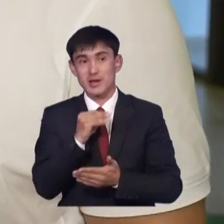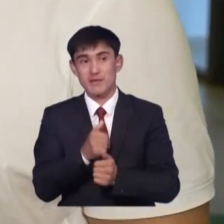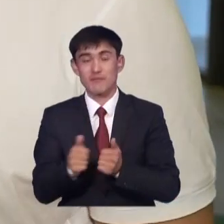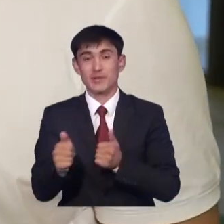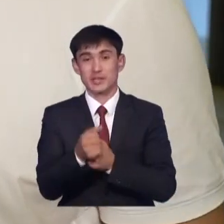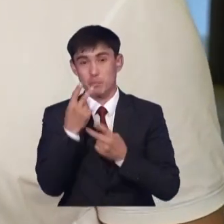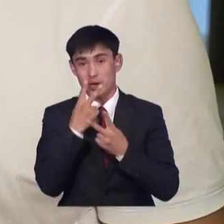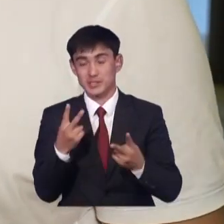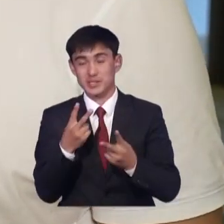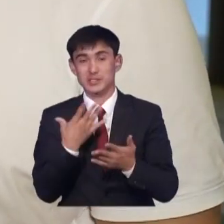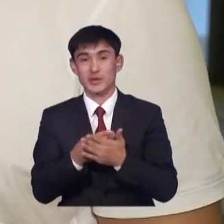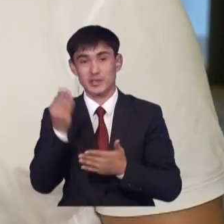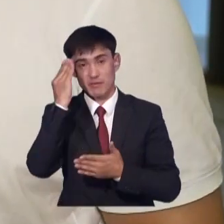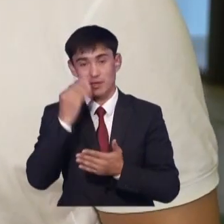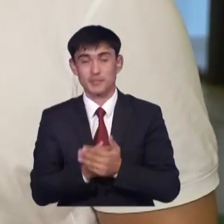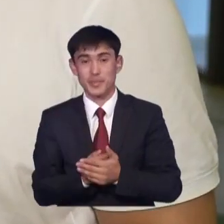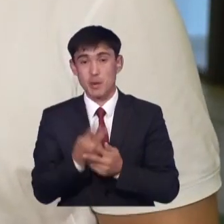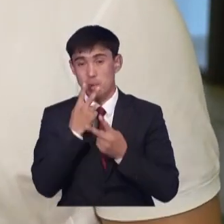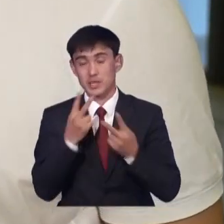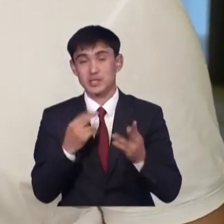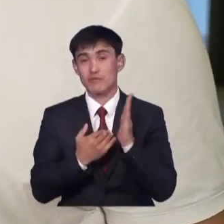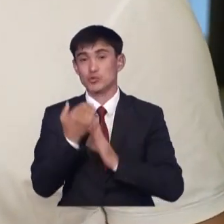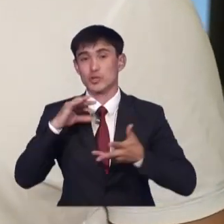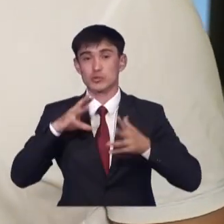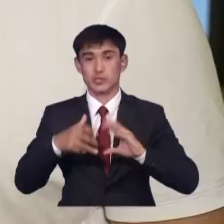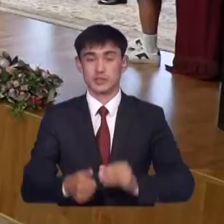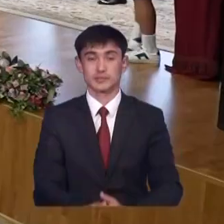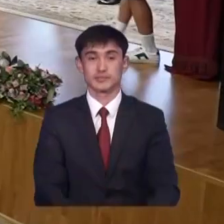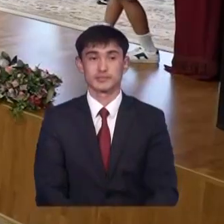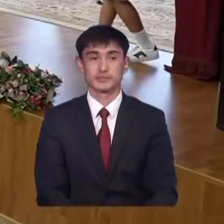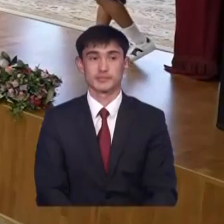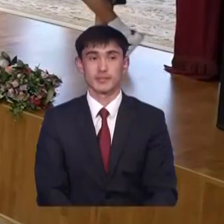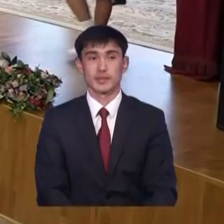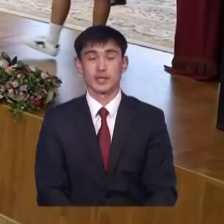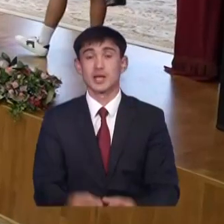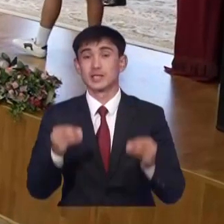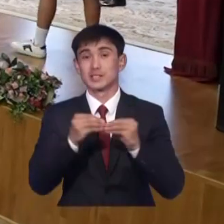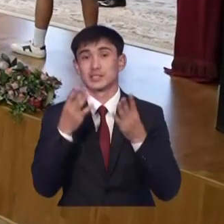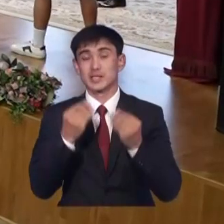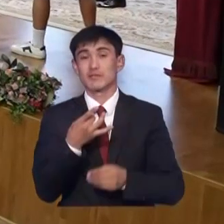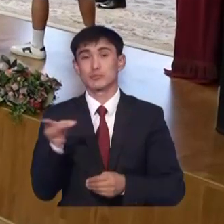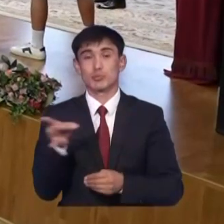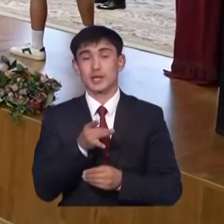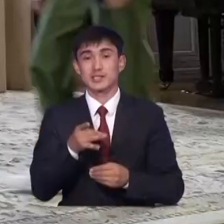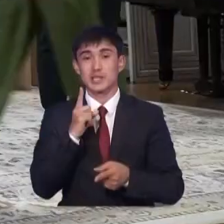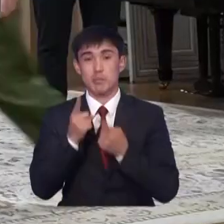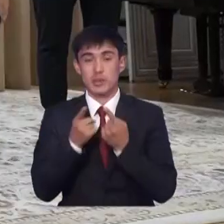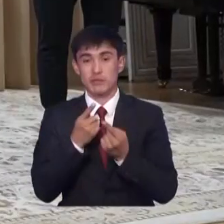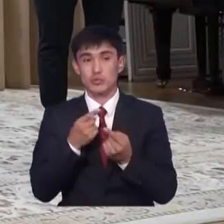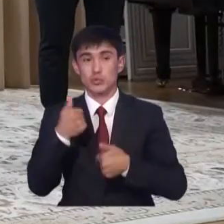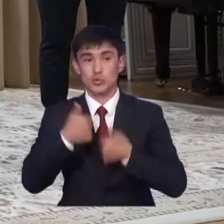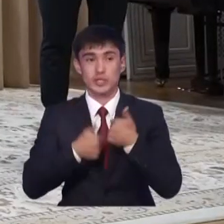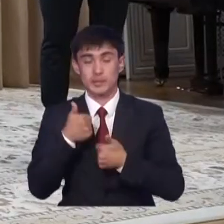и продемонстрировать свои навыки, показав высокий результат. В рамках 10-дневного республиканского дебатного